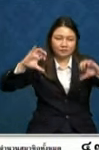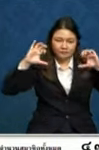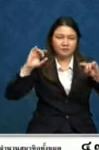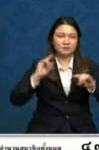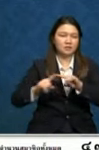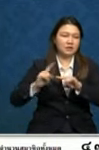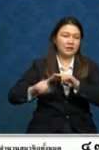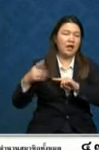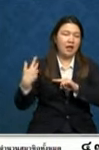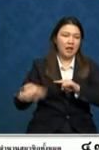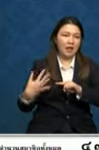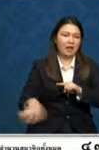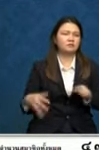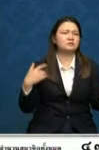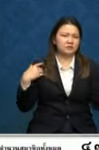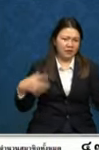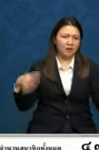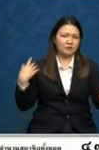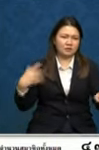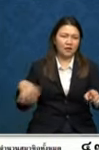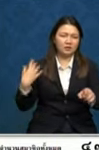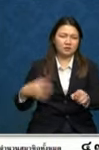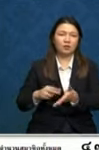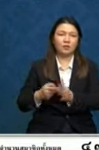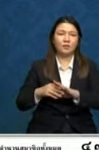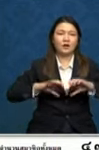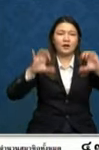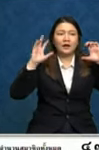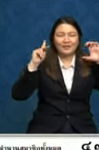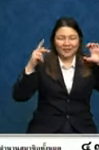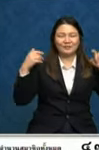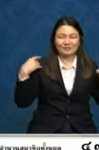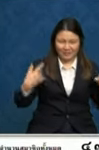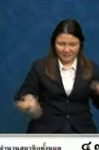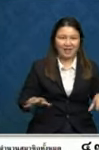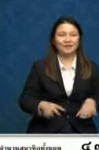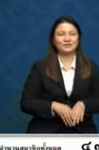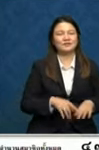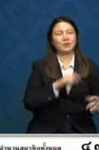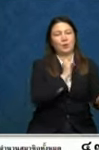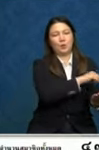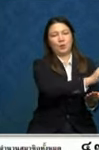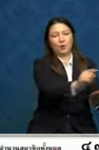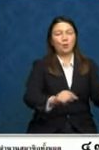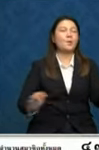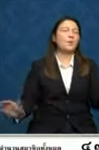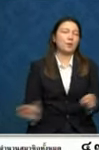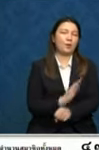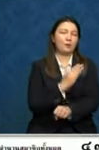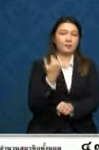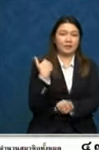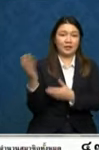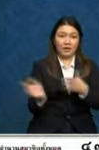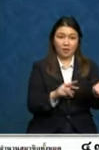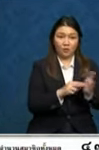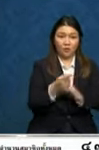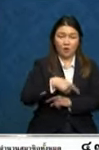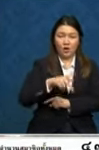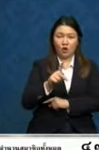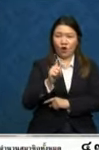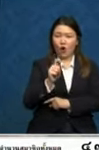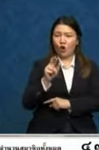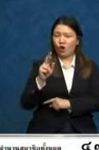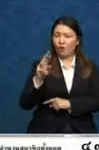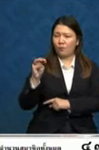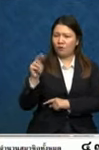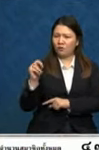มีอยู่แล้วครับในประเทศนี้เรามีข้าราชการอยู่ทุกภาคส่วนนะครับเพราะฉะนั้นเนี่ยพอมีหน่วยงานนี้ขึ้นมาเนี่ยนะครับ